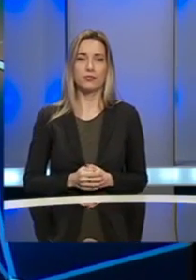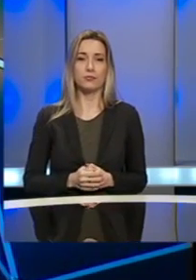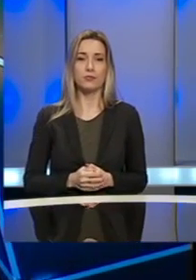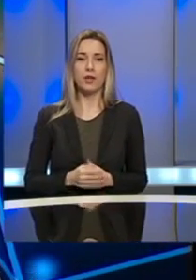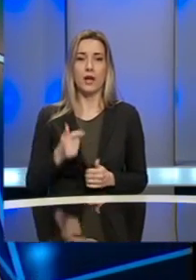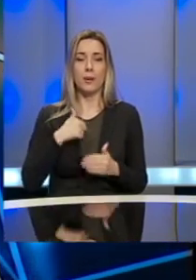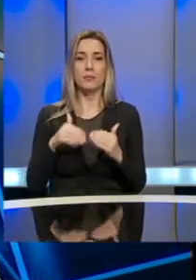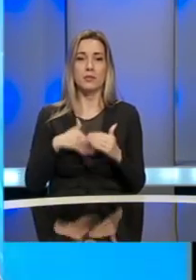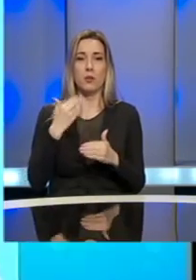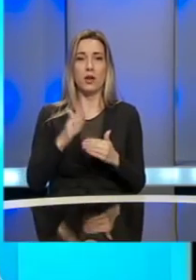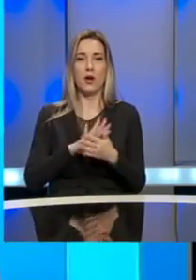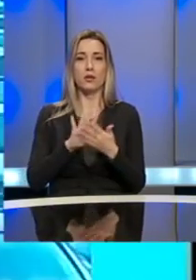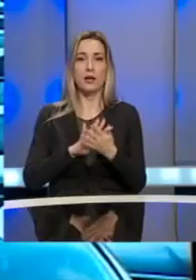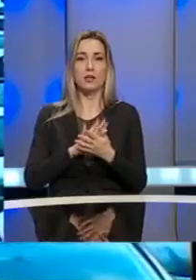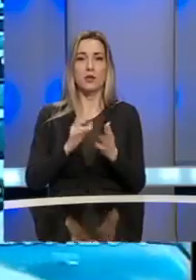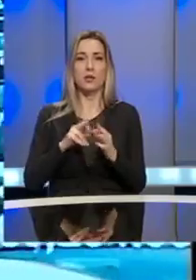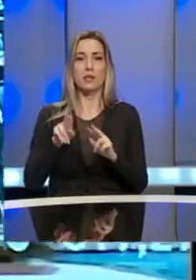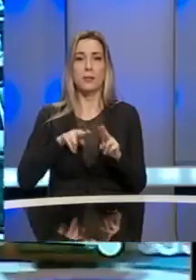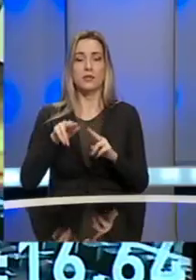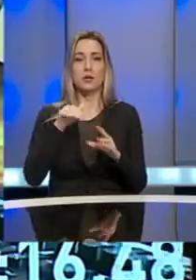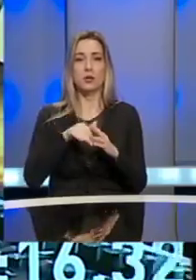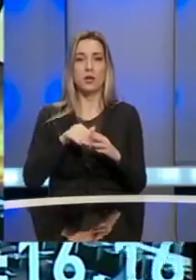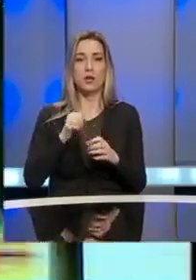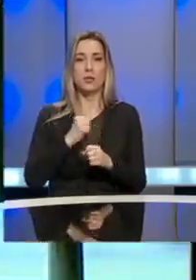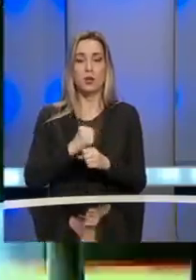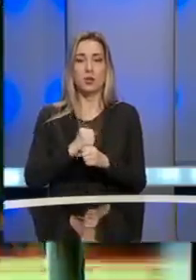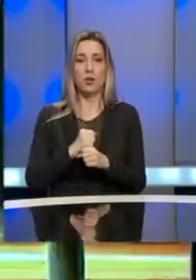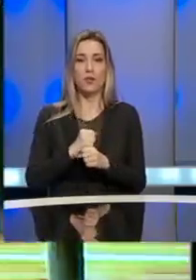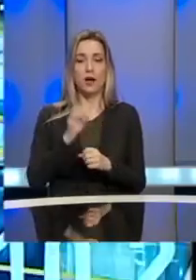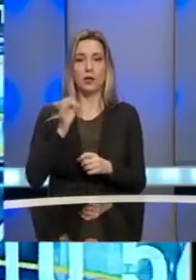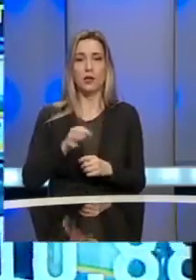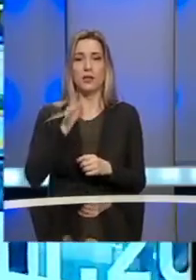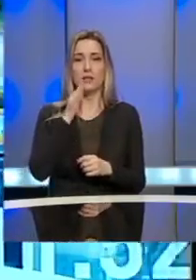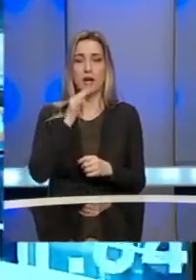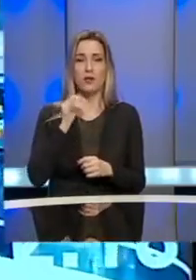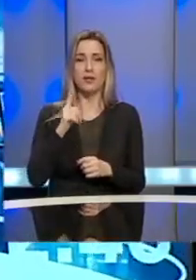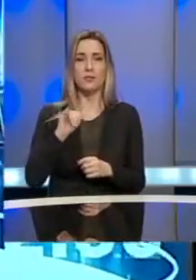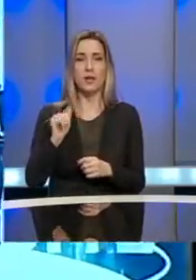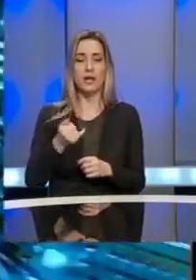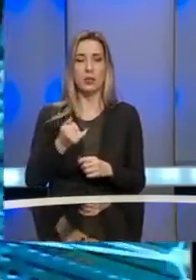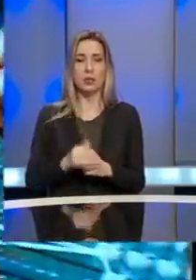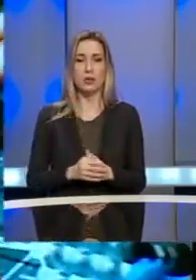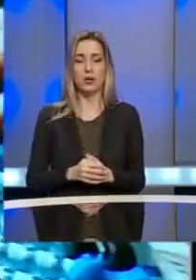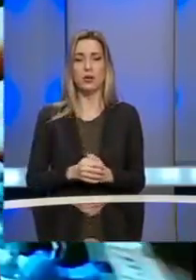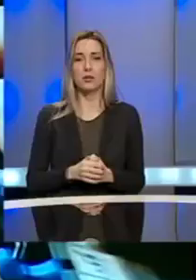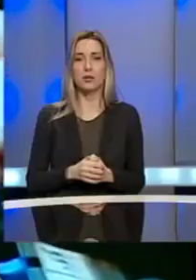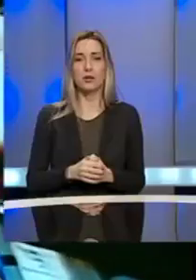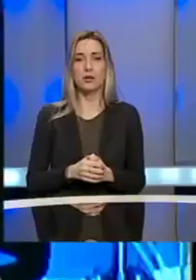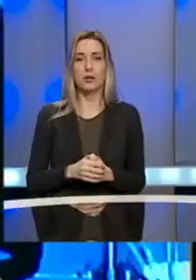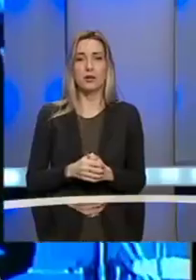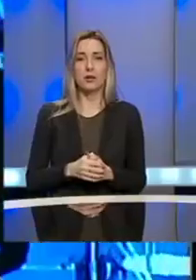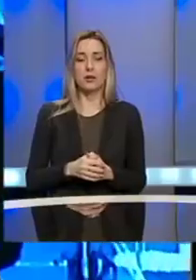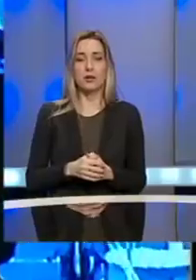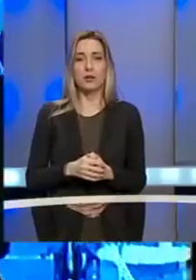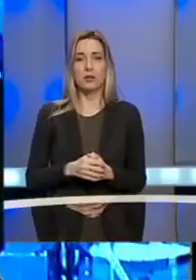Mi smo nakon evo razgovora sa ministrom unutrašnjih poslova kantona Sarajeva, gospodinom Ismirom Juskom, na linku sa